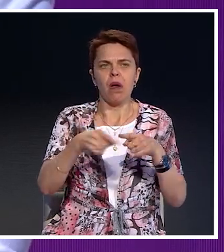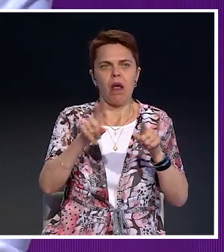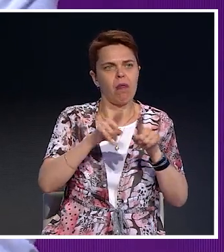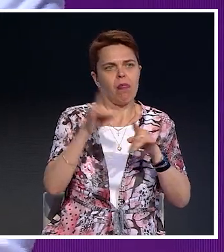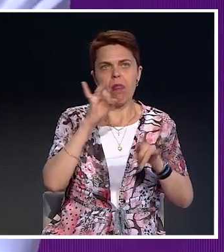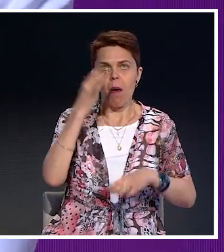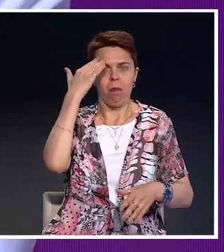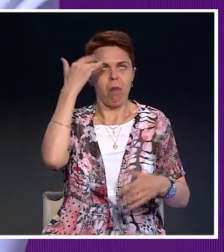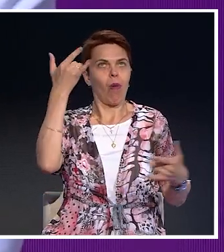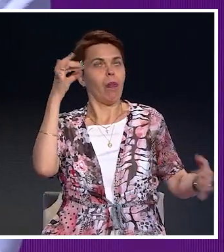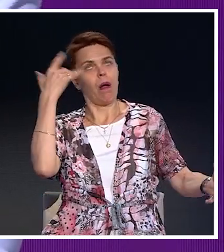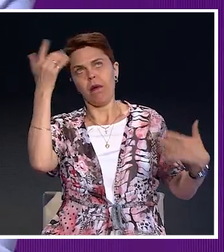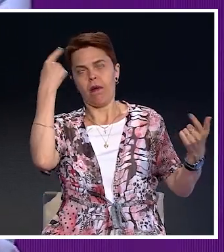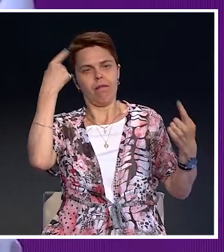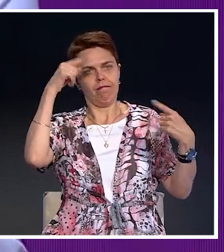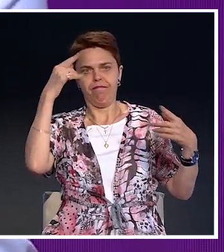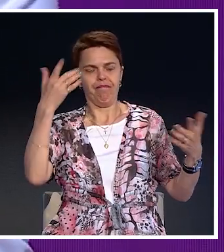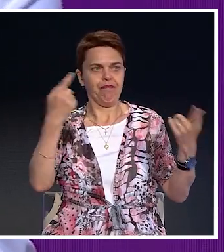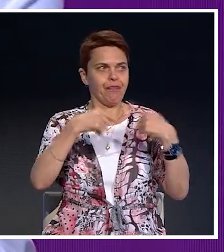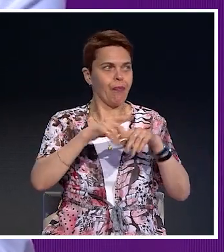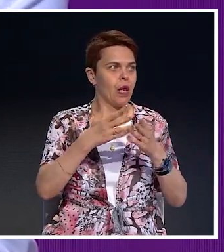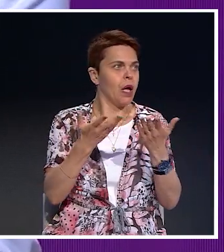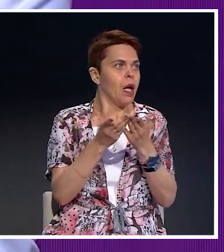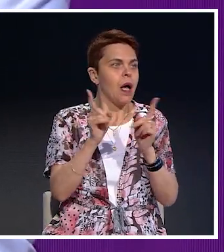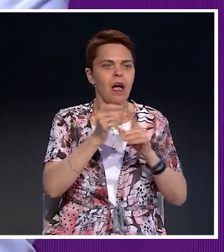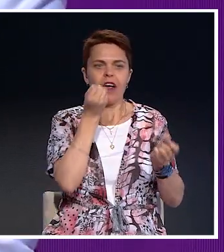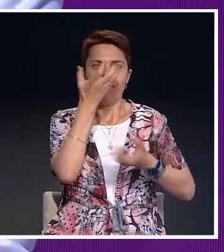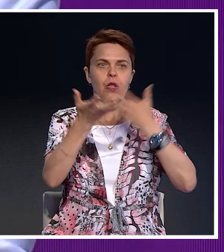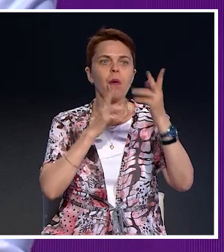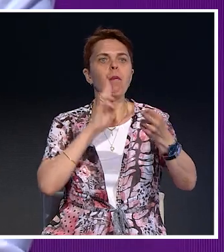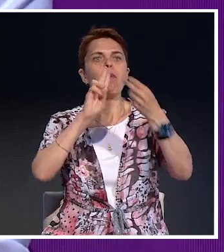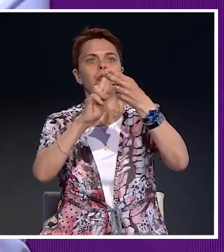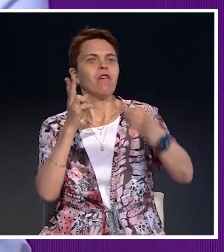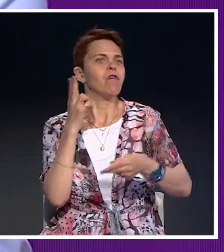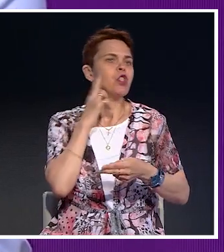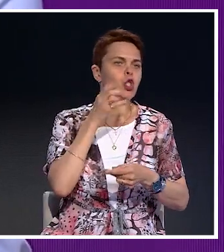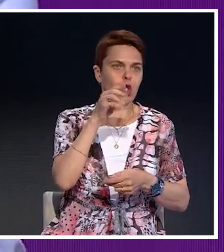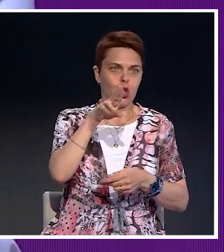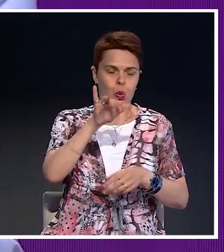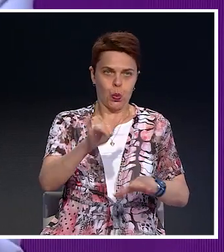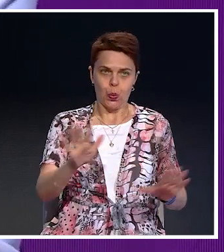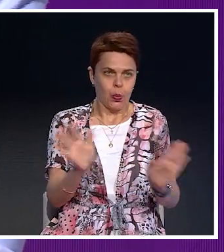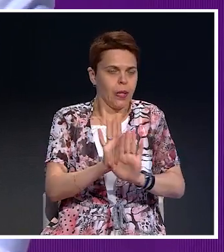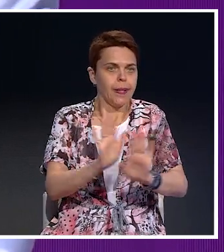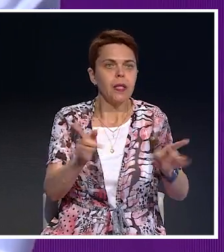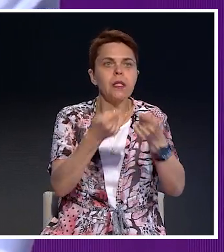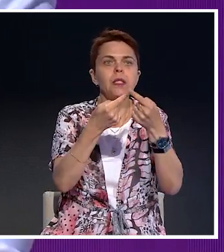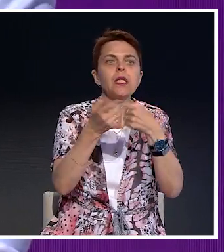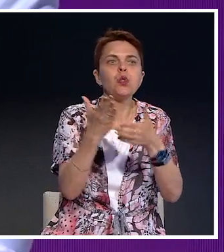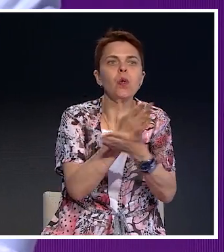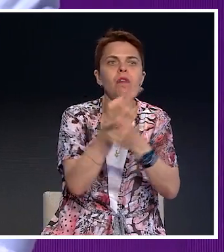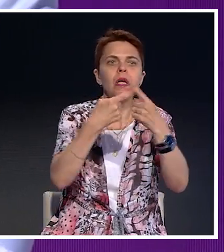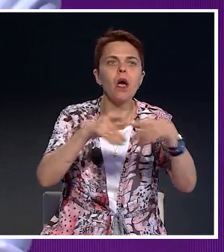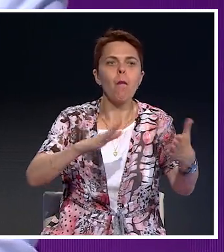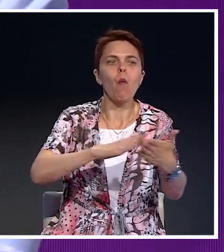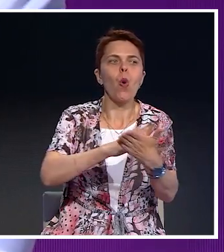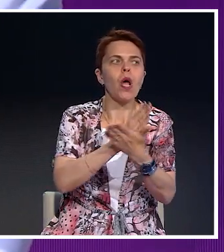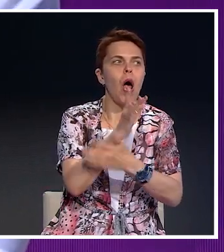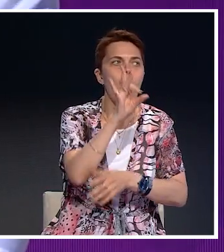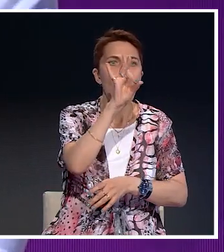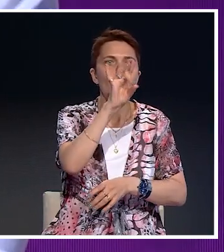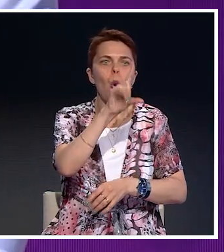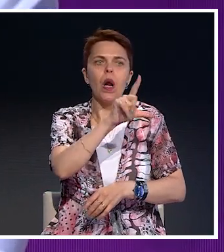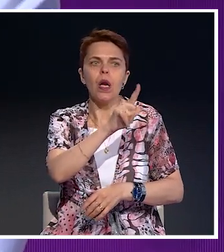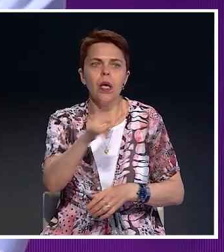питання. Відкрили двері, подарували квіти, привітали, поцілували в щічку і таке інше. Це зовсім інше. В політиці